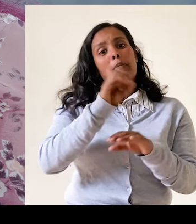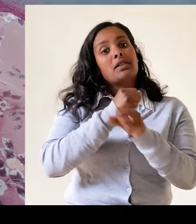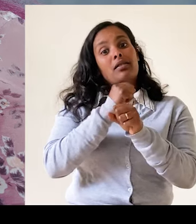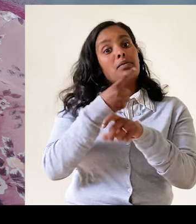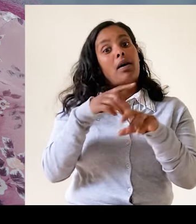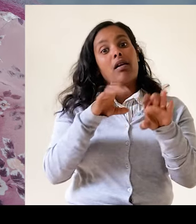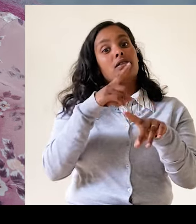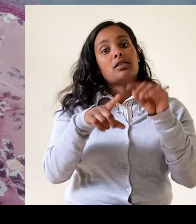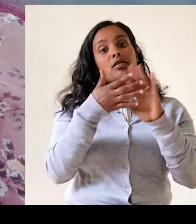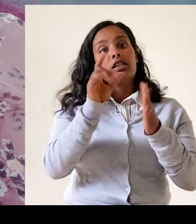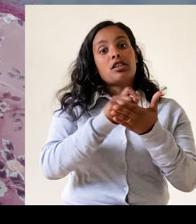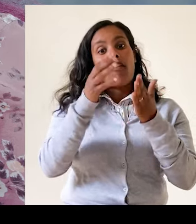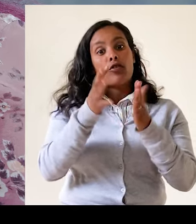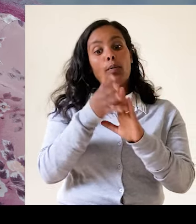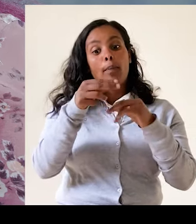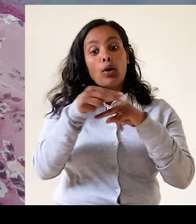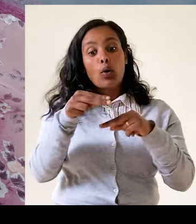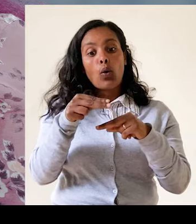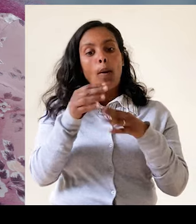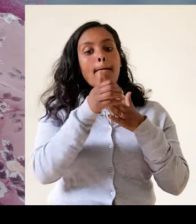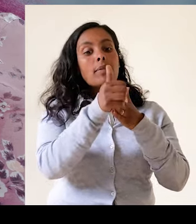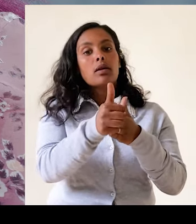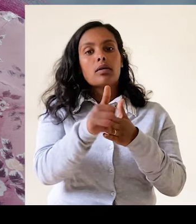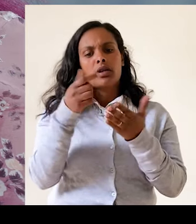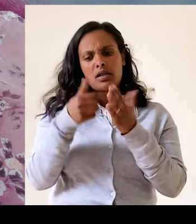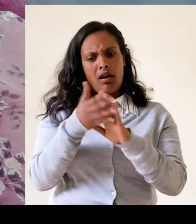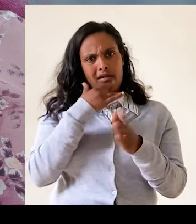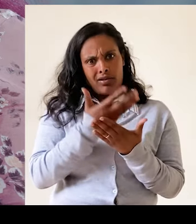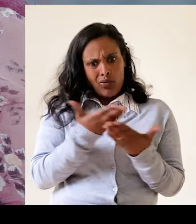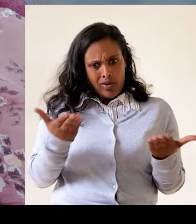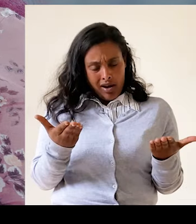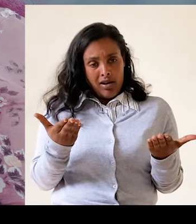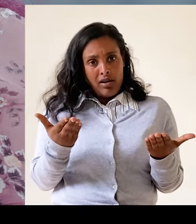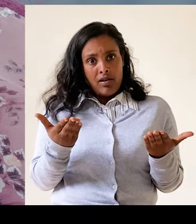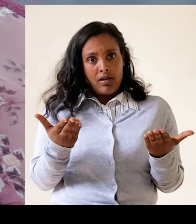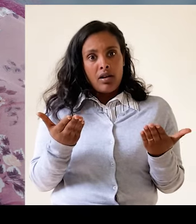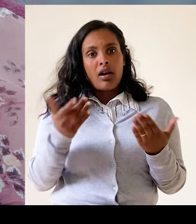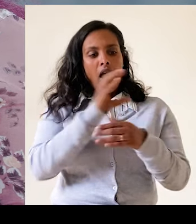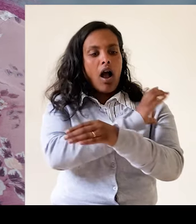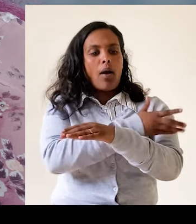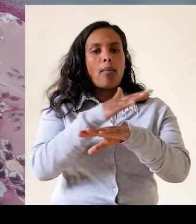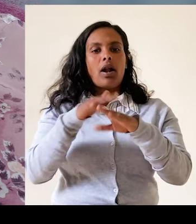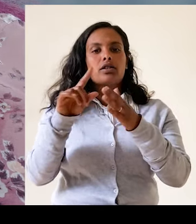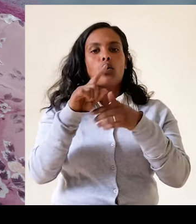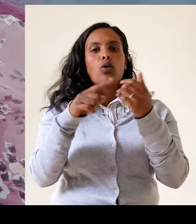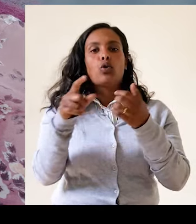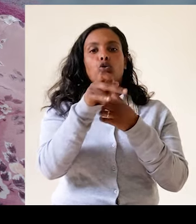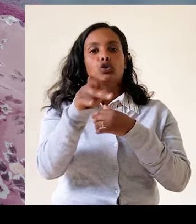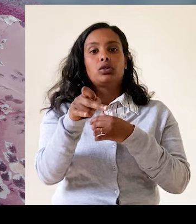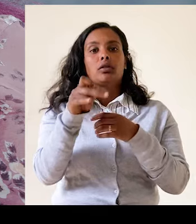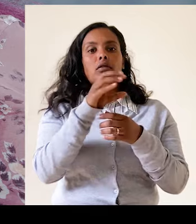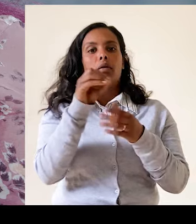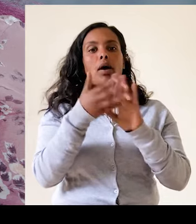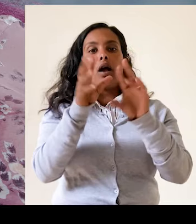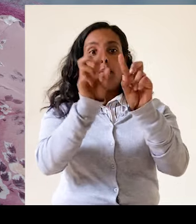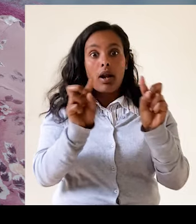አልቻልኩም። ጸሐፊዎች ቢሮ ጋ ነው የምትመሪው። እዛ ደግሞ እንዲህ አይነት ኬዝ ከአቅም በላይ ሲሆን ነው እኛ የምናየው፣